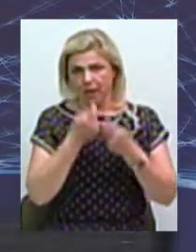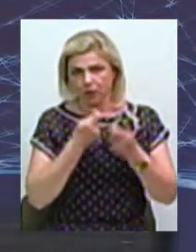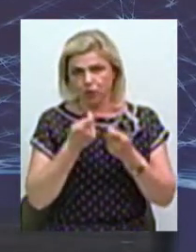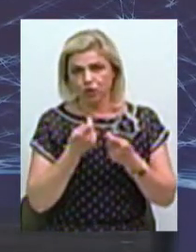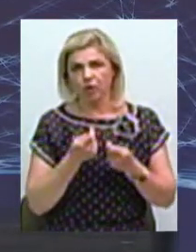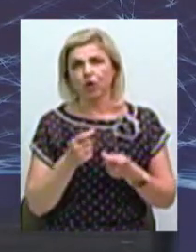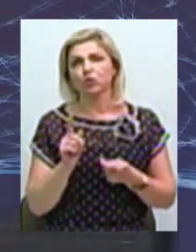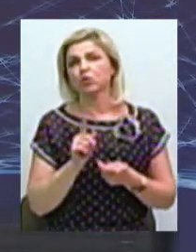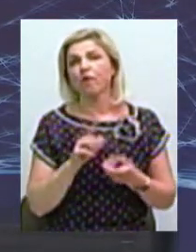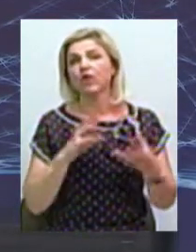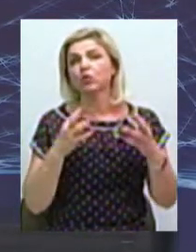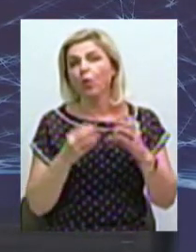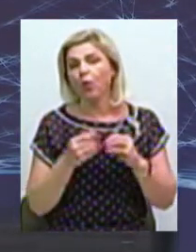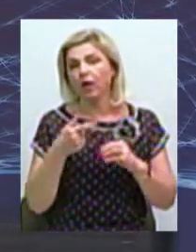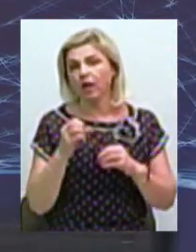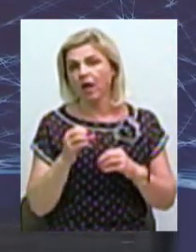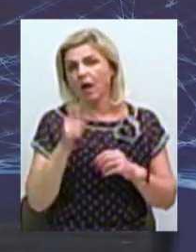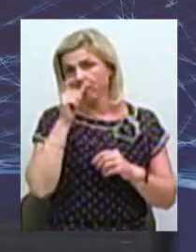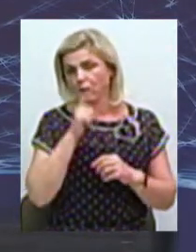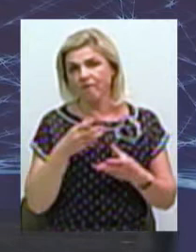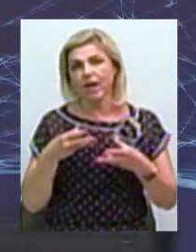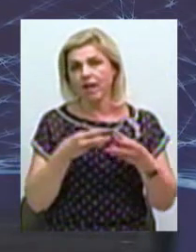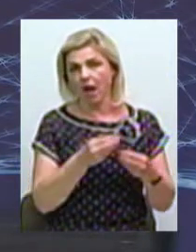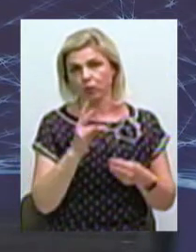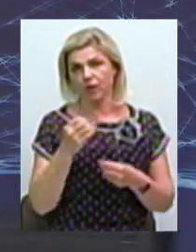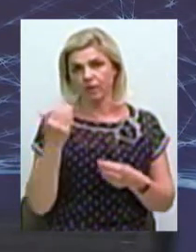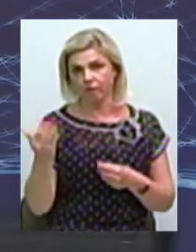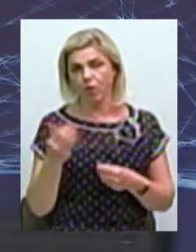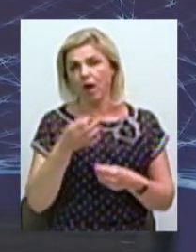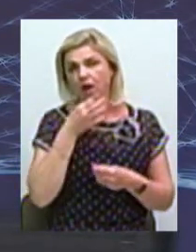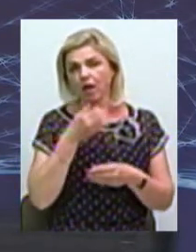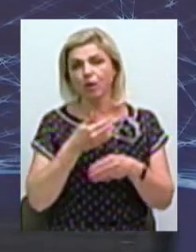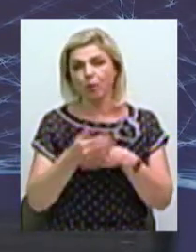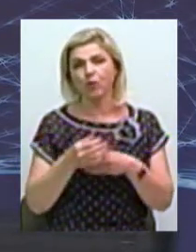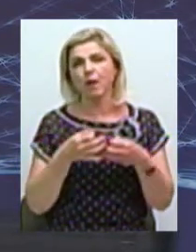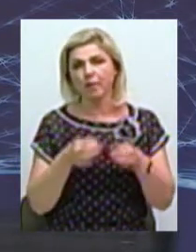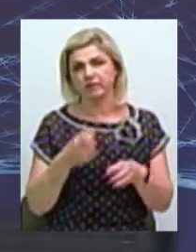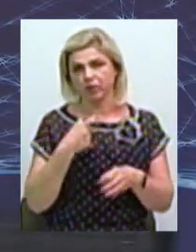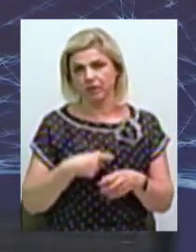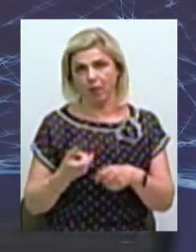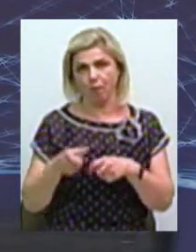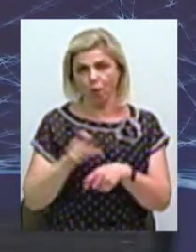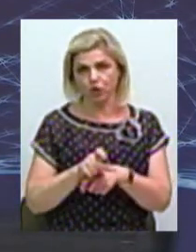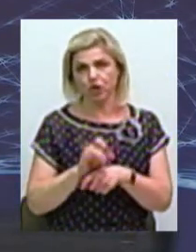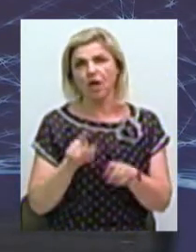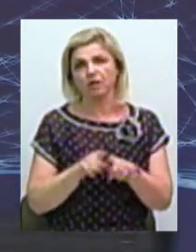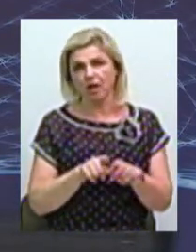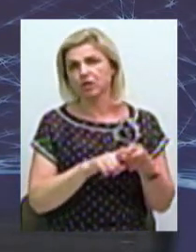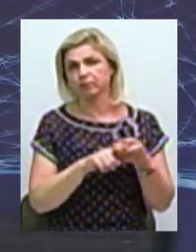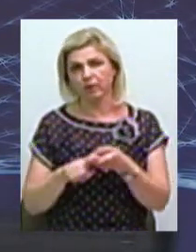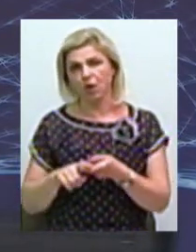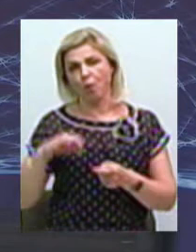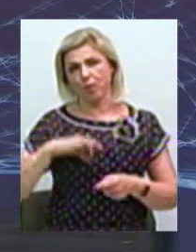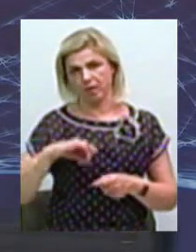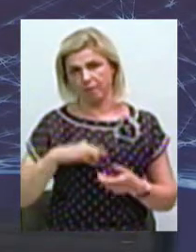которые в итоге, ну, как тоже негативно влияют на него, рано или поздно он позволит себе что-то больше, и это также перейдет в